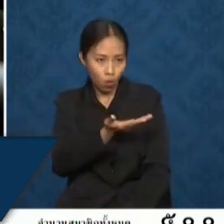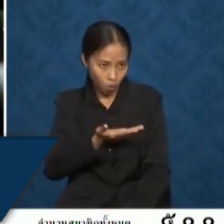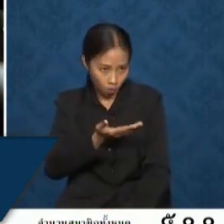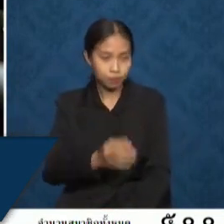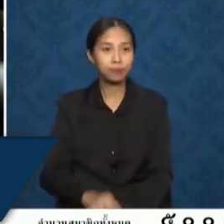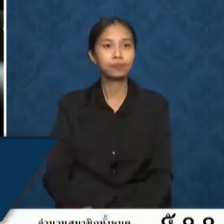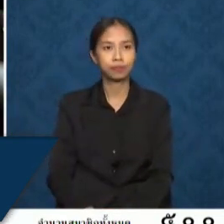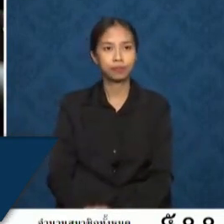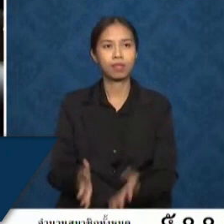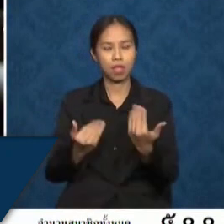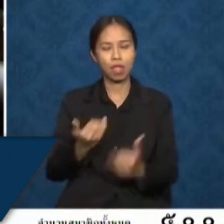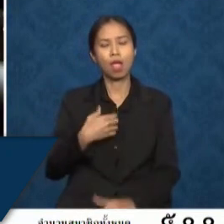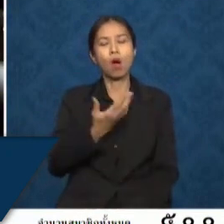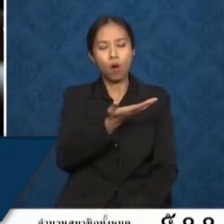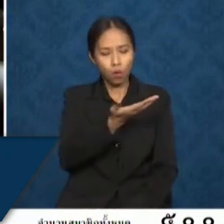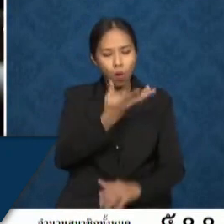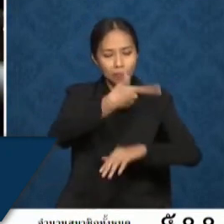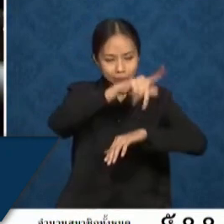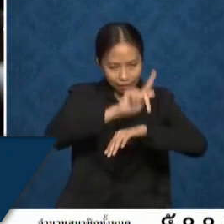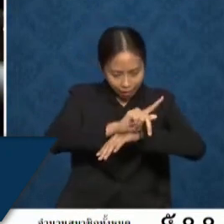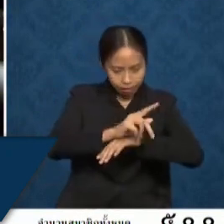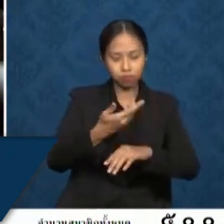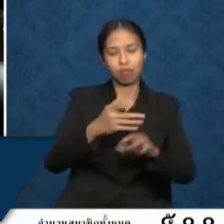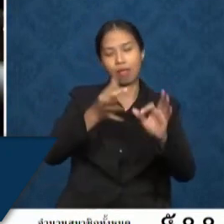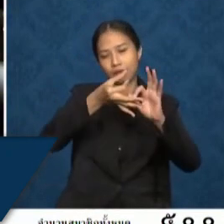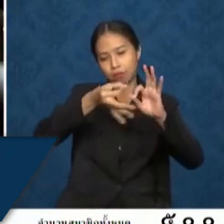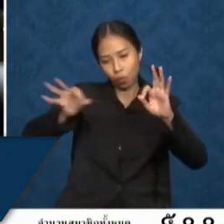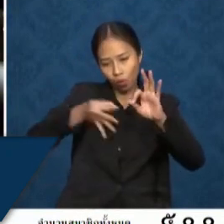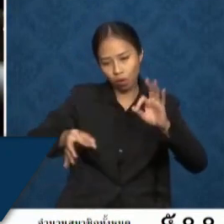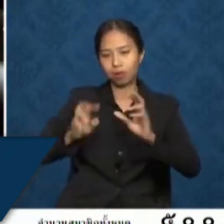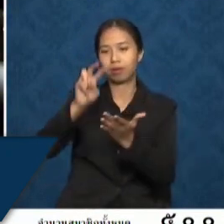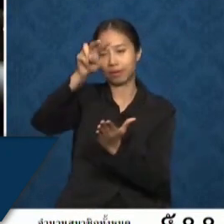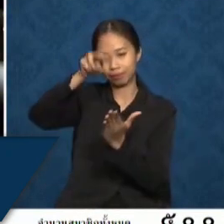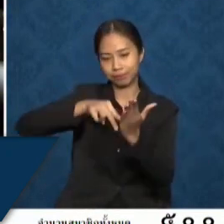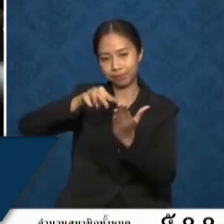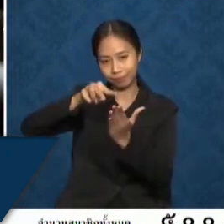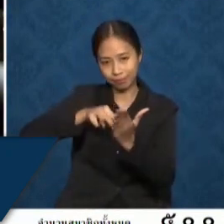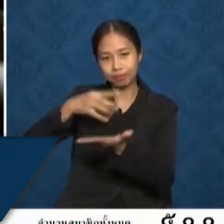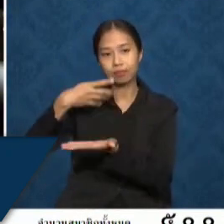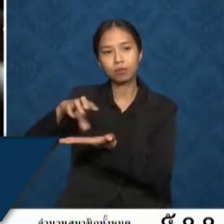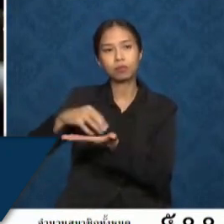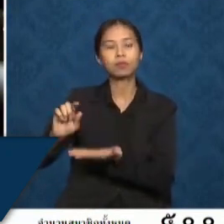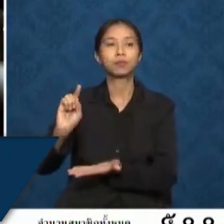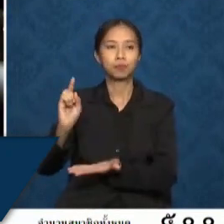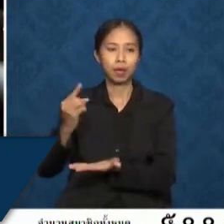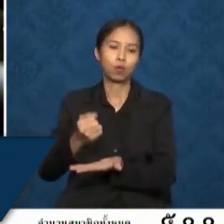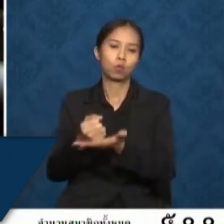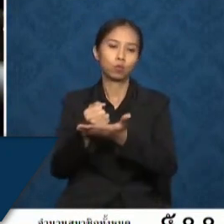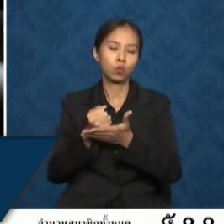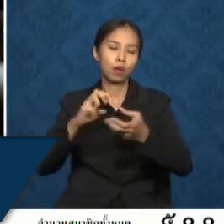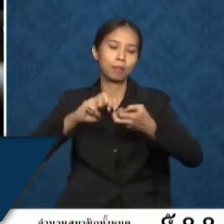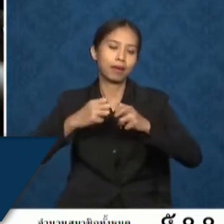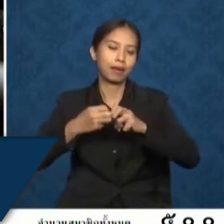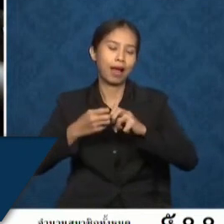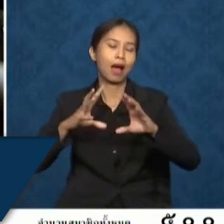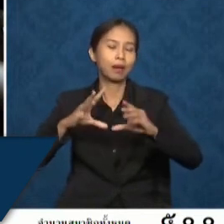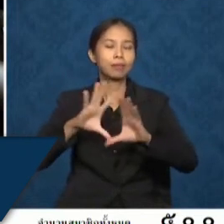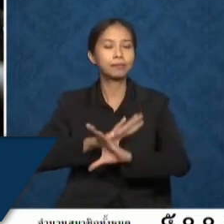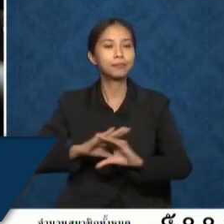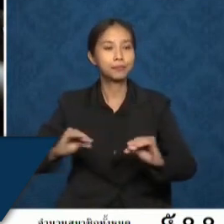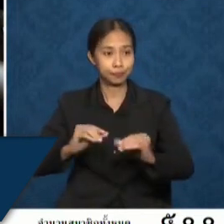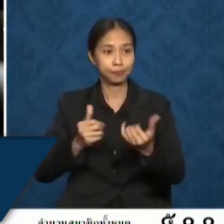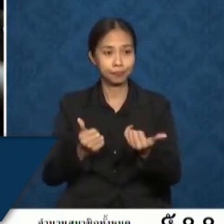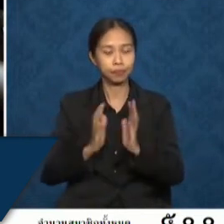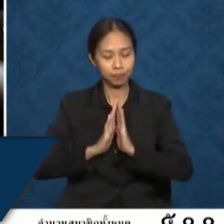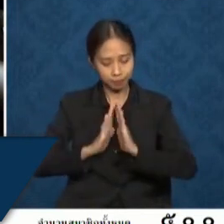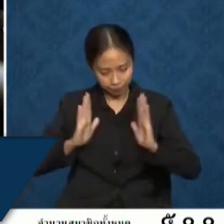ขอนารณจากทการผข saçจะได้นฤคามไม่เข้าใจกกแลกลบอิภายัไดราบเรื่อนครั ข